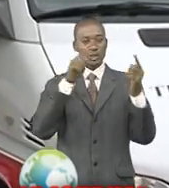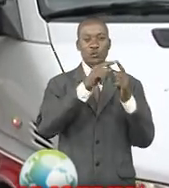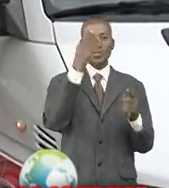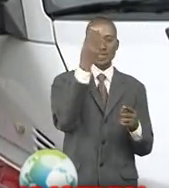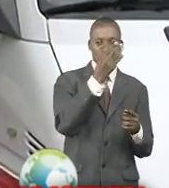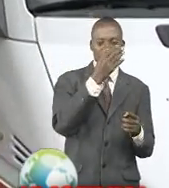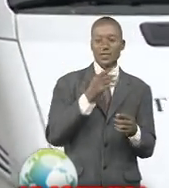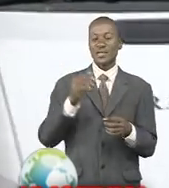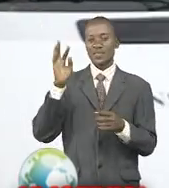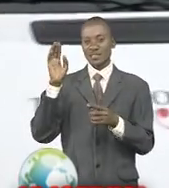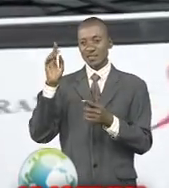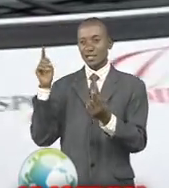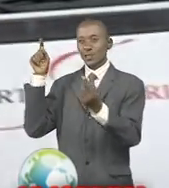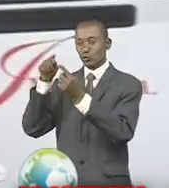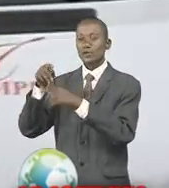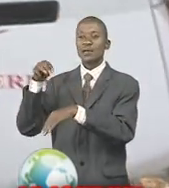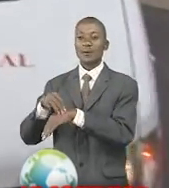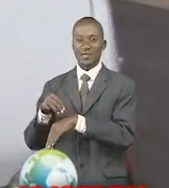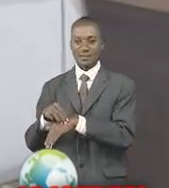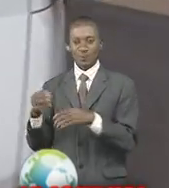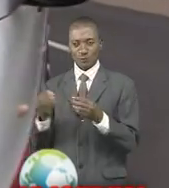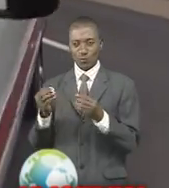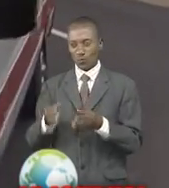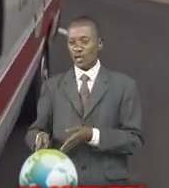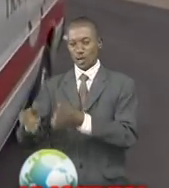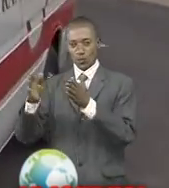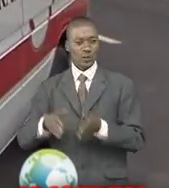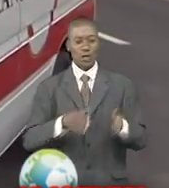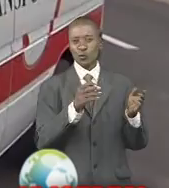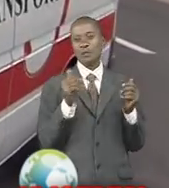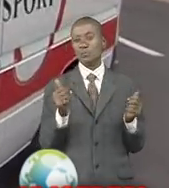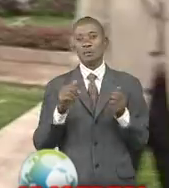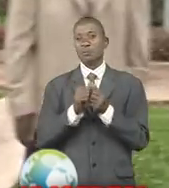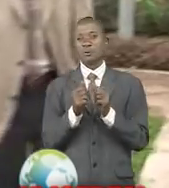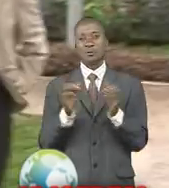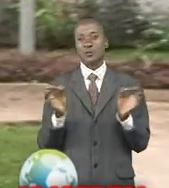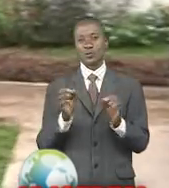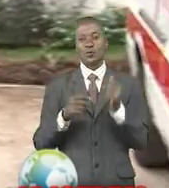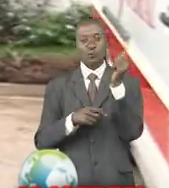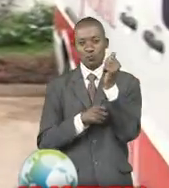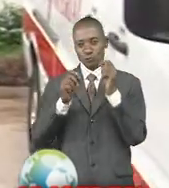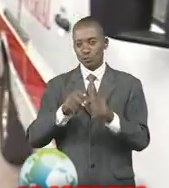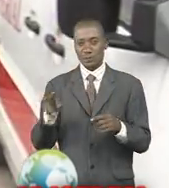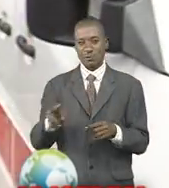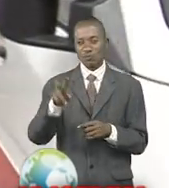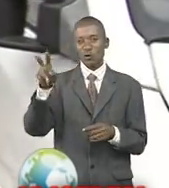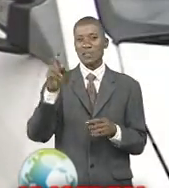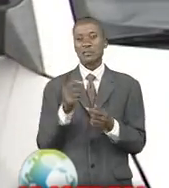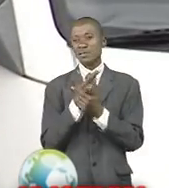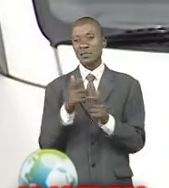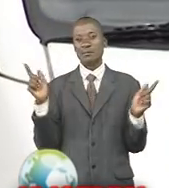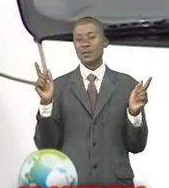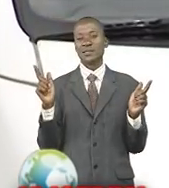le véhicule de qualité pour des routes modernisées, a précisé la Princesse Odette Maniema Kreping, PDG de cette